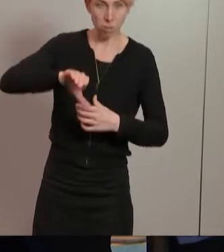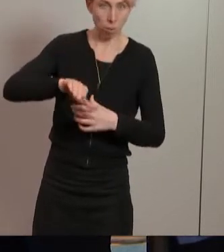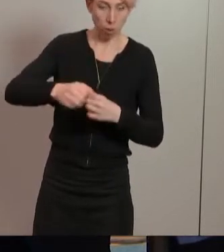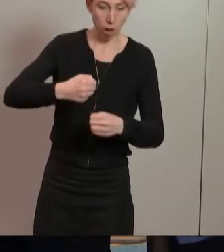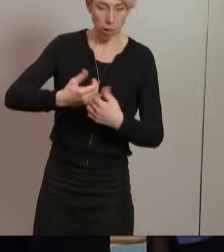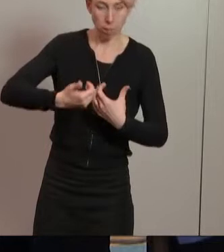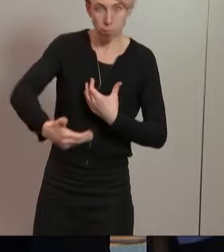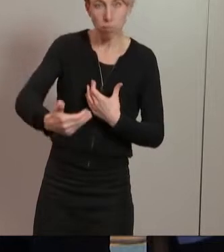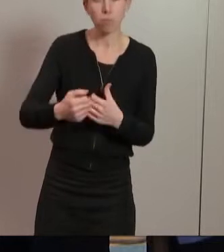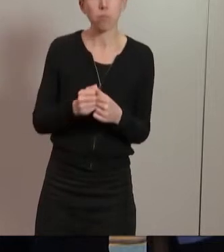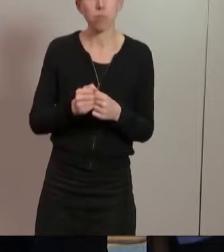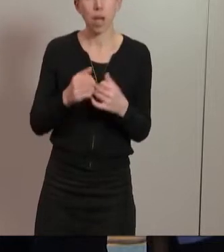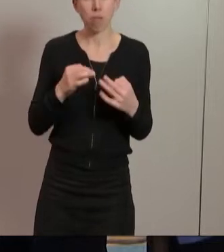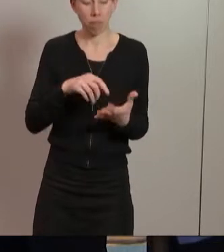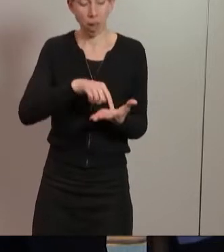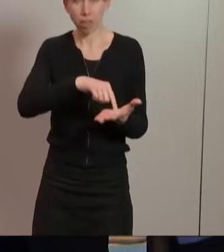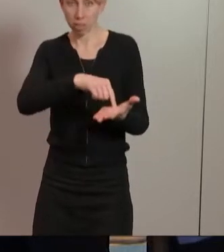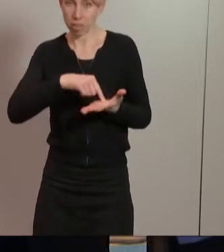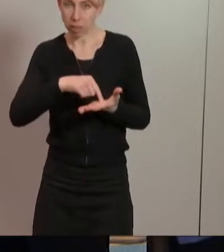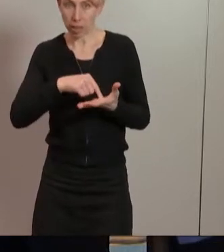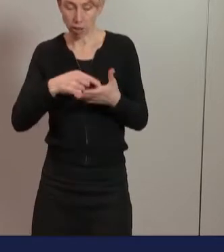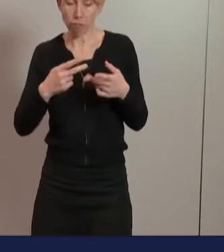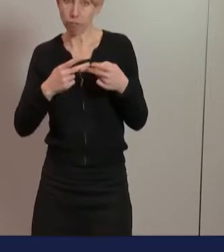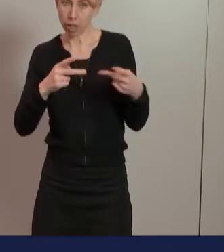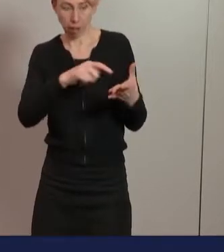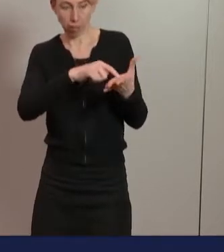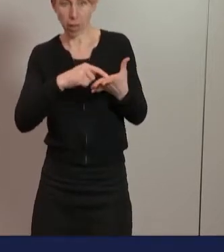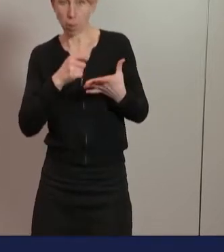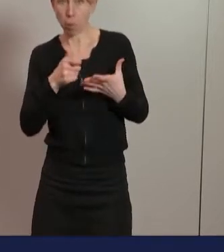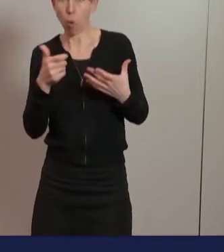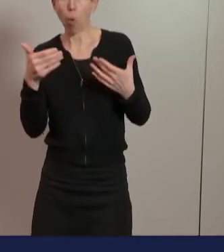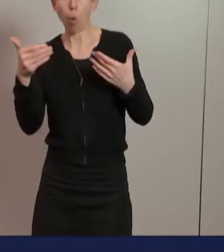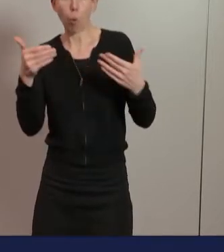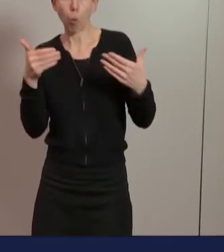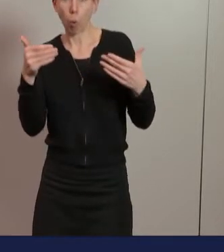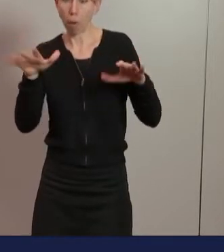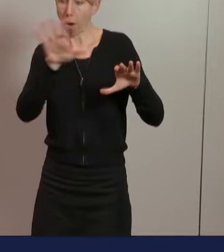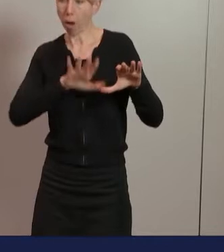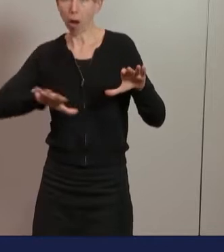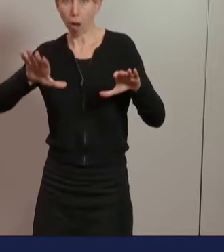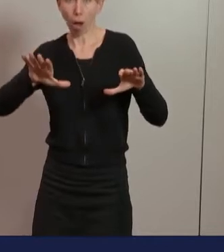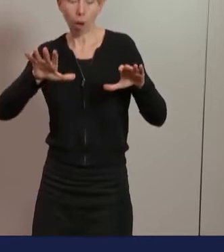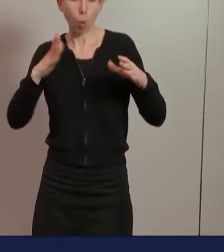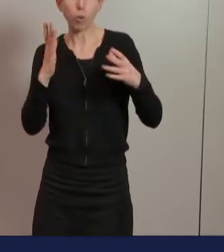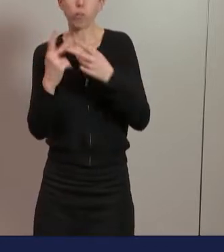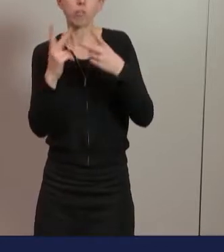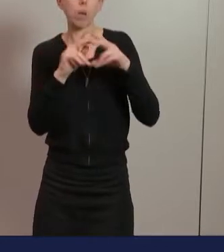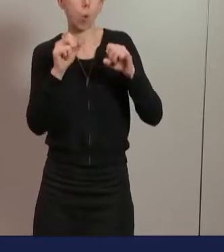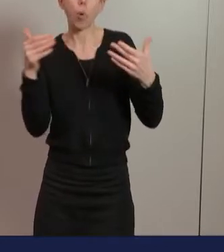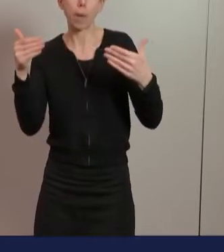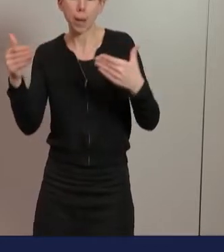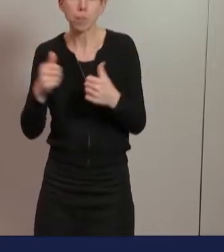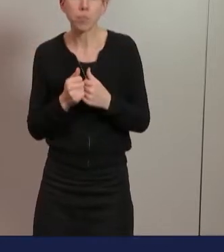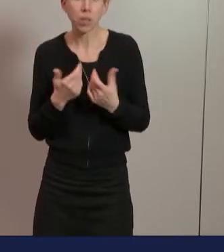S'agissant de l'état de la dette, le niveau d'endettement de la ville de Rezé est faible par rapport à la moyenne constatée dans les collectivités de la même strate.